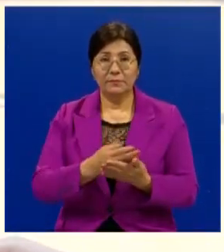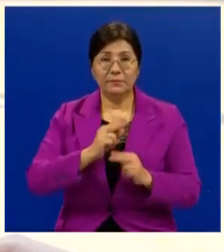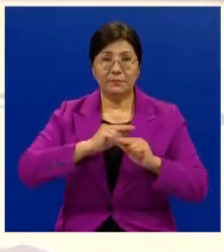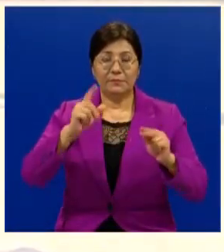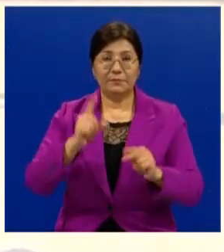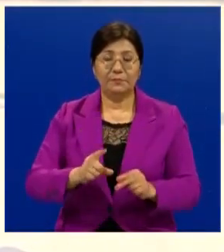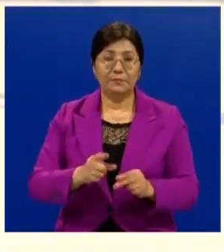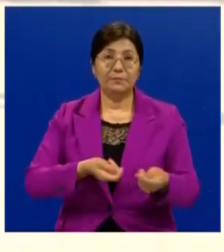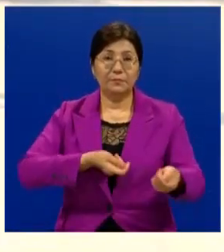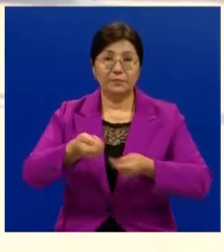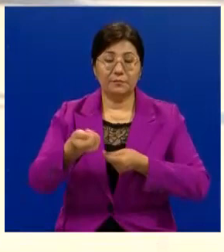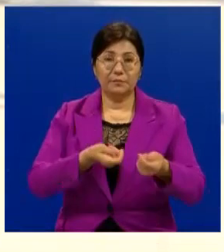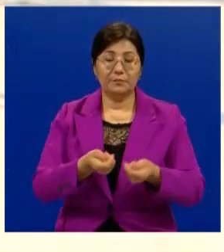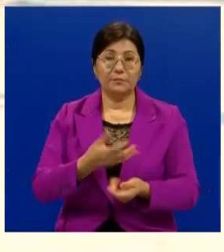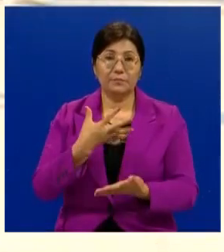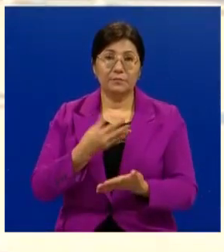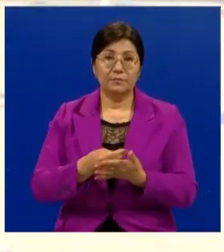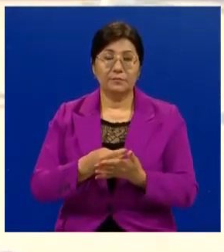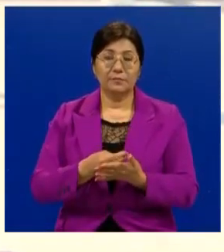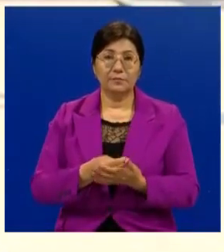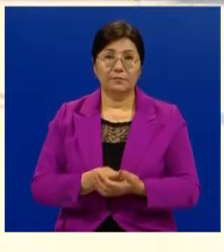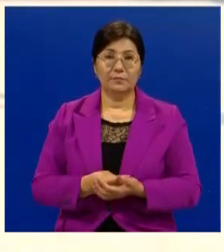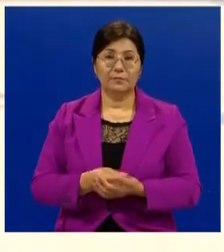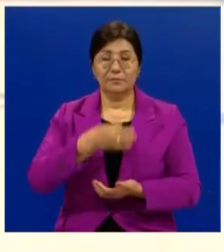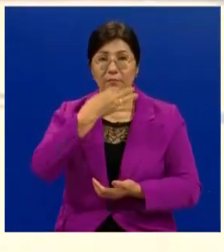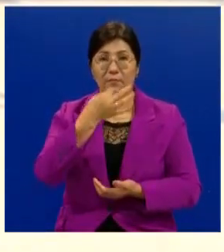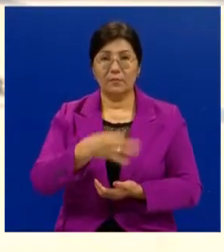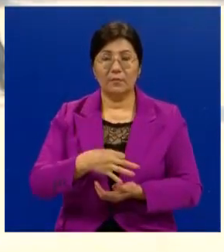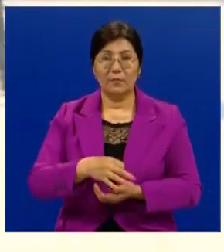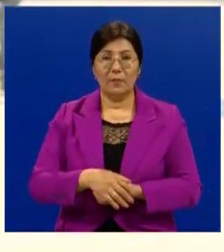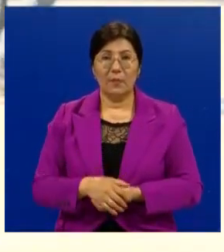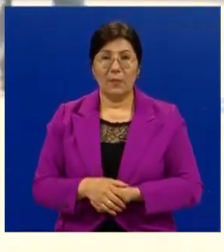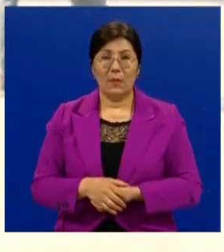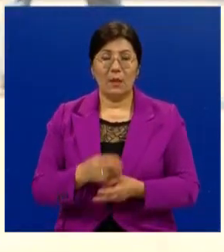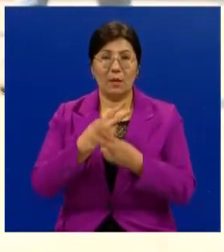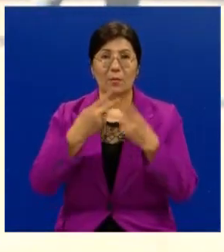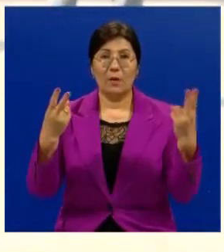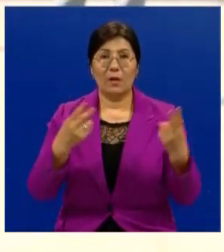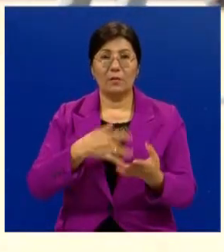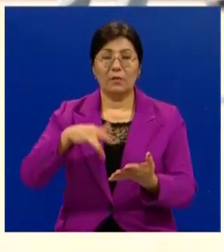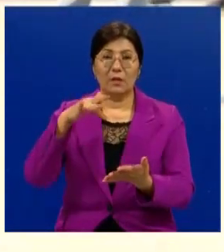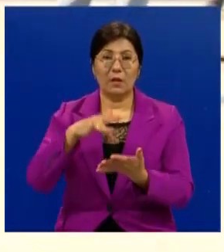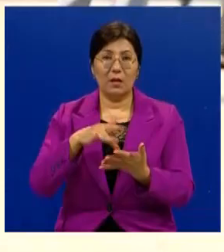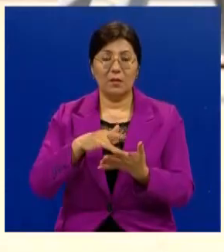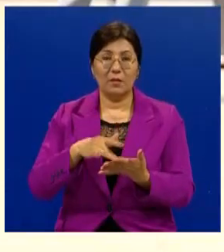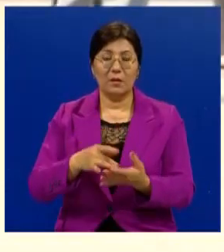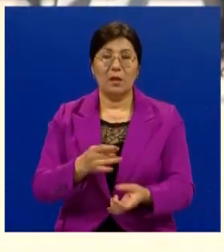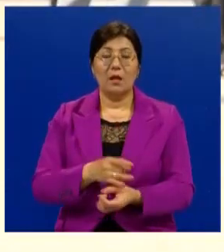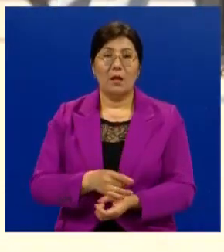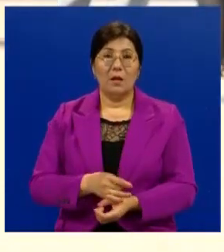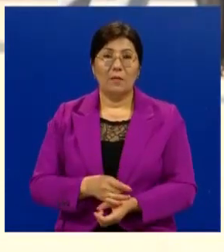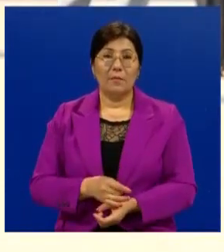педагоги и организаторы. Свой опыт работы показывает городской дворец